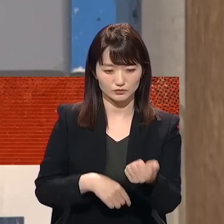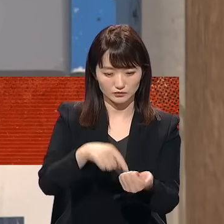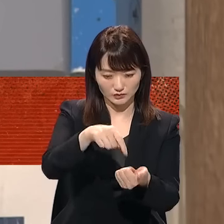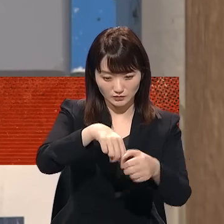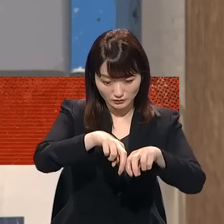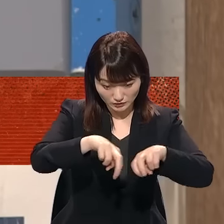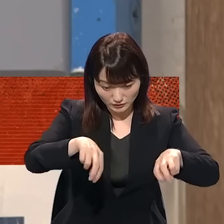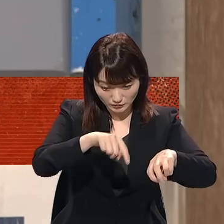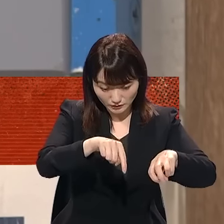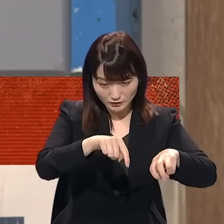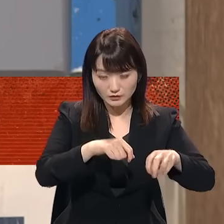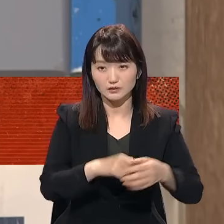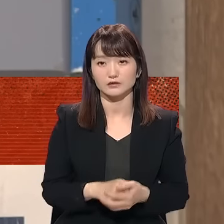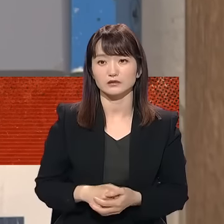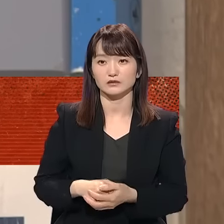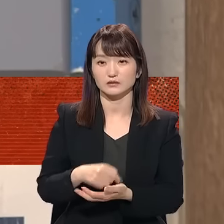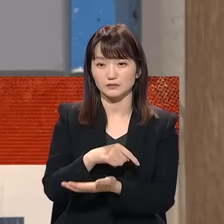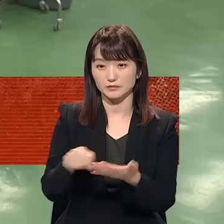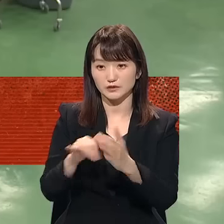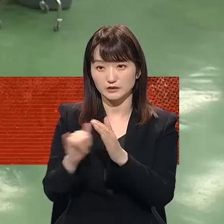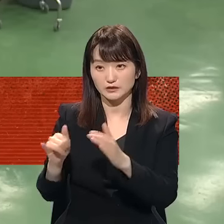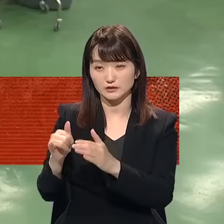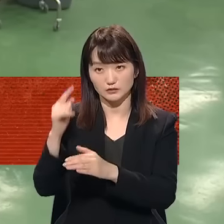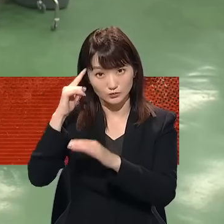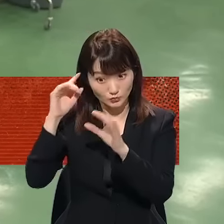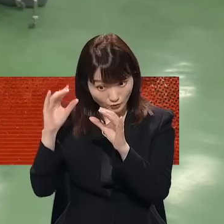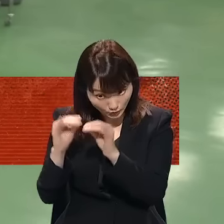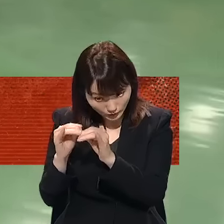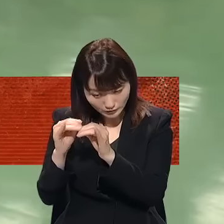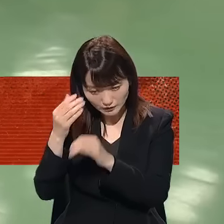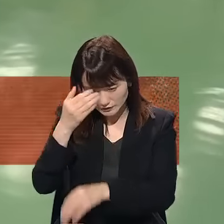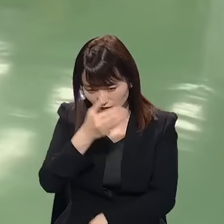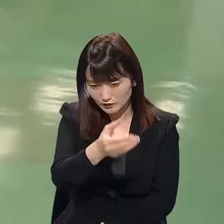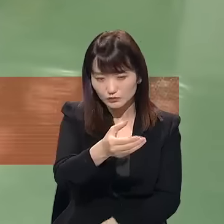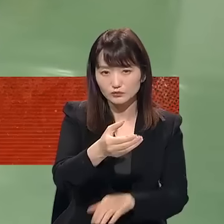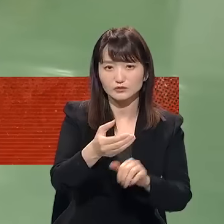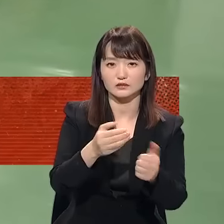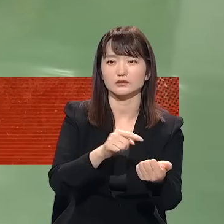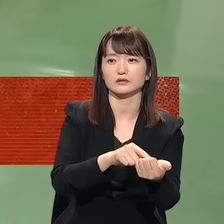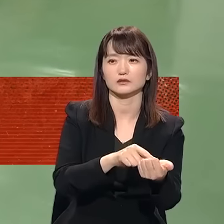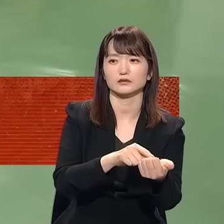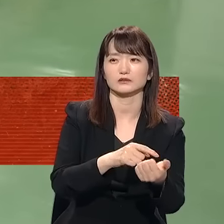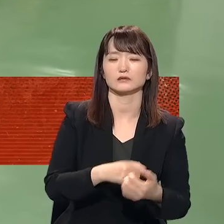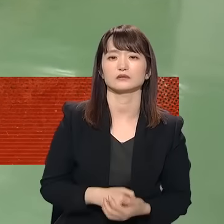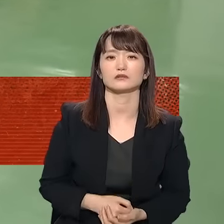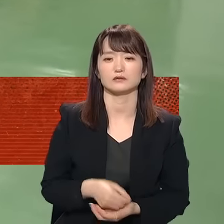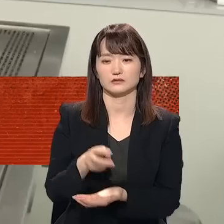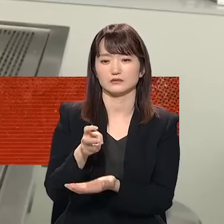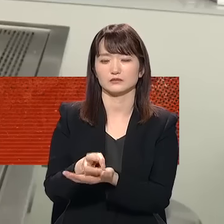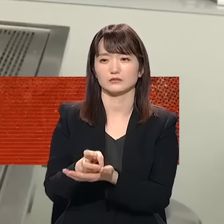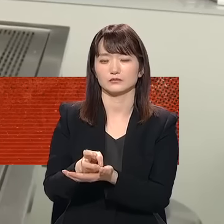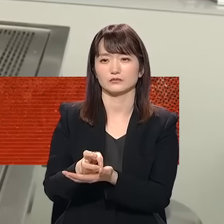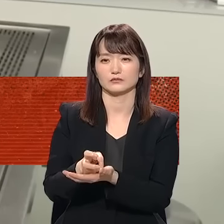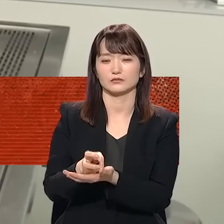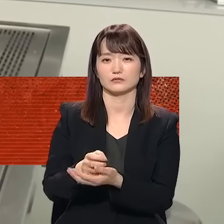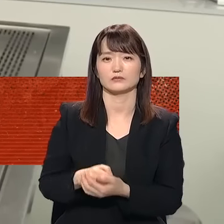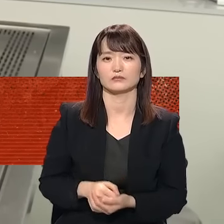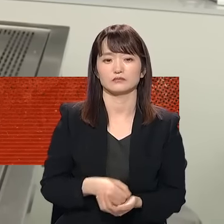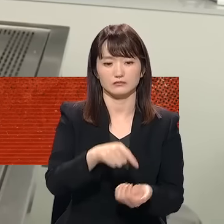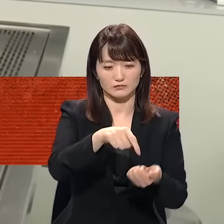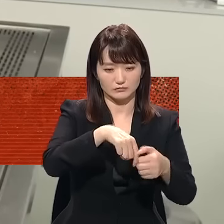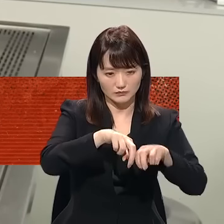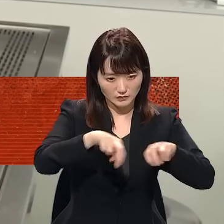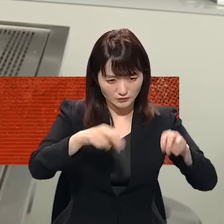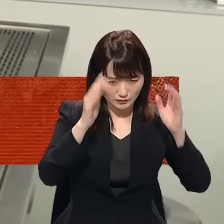유족의 동의를 받아서 기증이 된 시신들 있니다음 사실 법적으로도 해부학 실습은 해부학 병리학